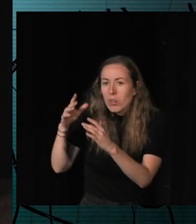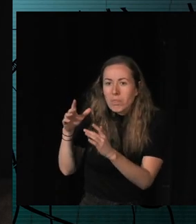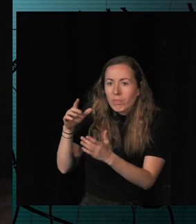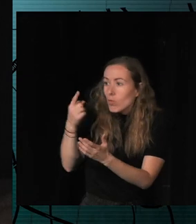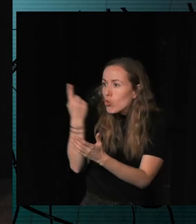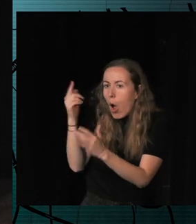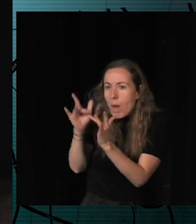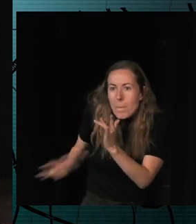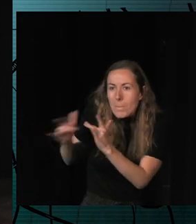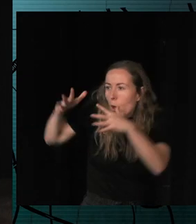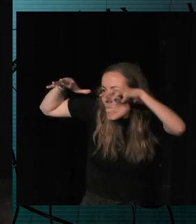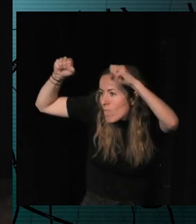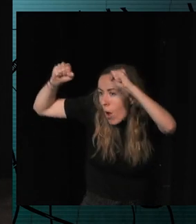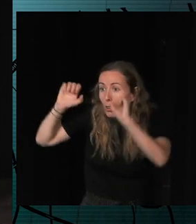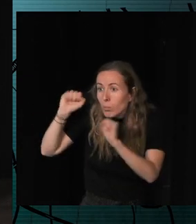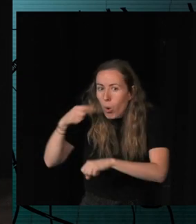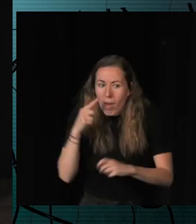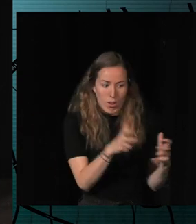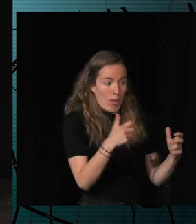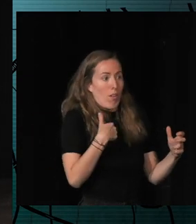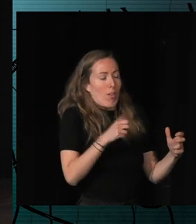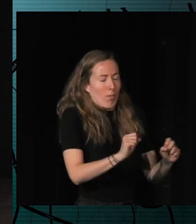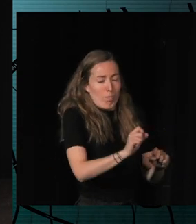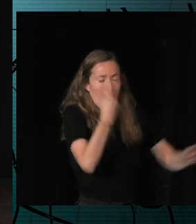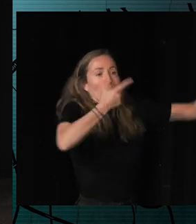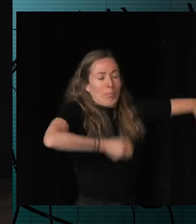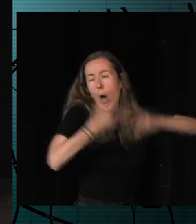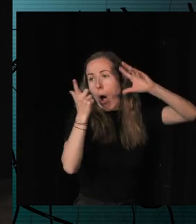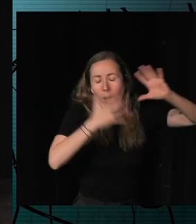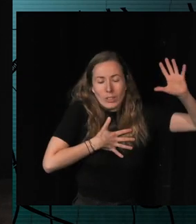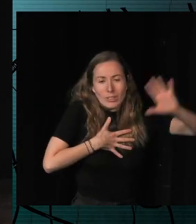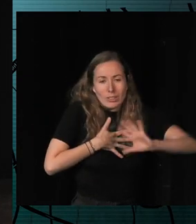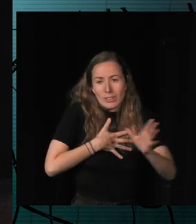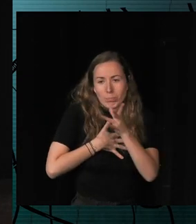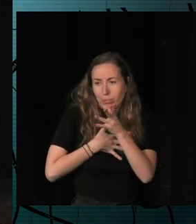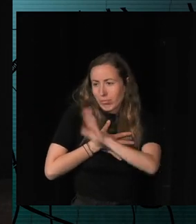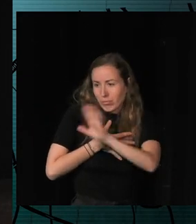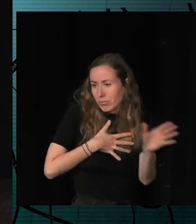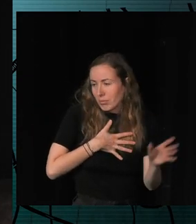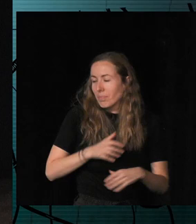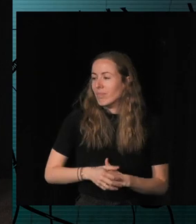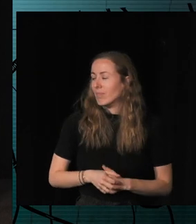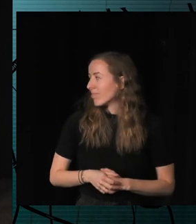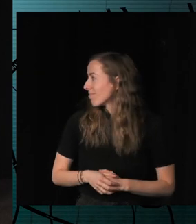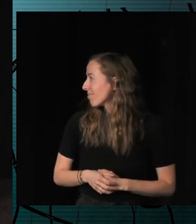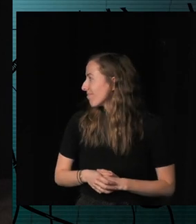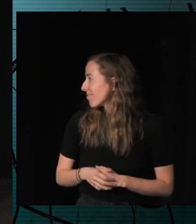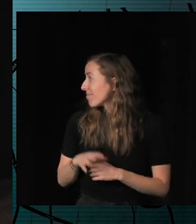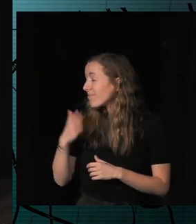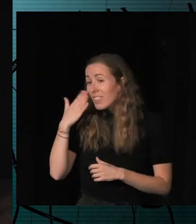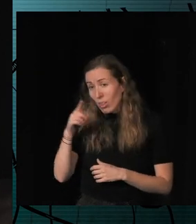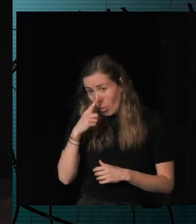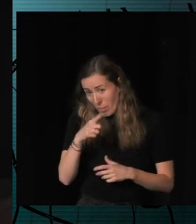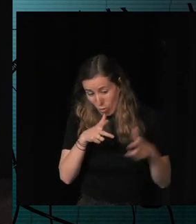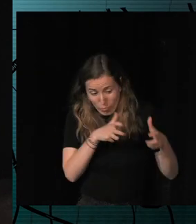mais le jeu je peux pas je suis active ah je peux pas la manette elle vole d le prier J c'est terminé que j'ai vraiment besoin de répondre à cette question tu es